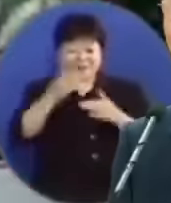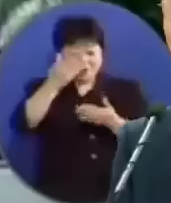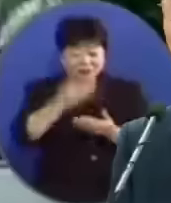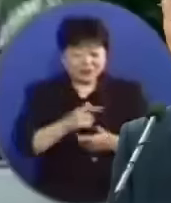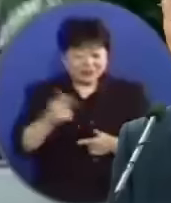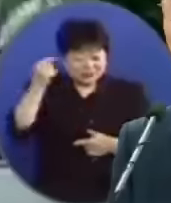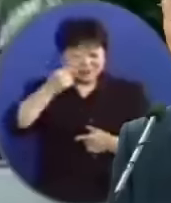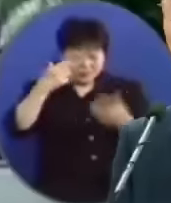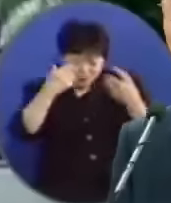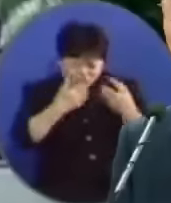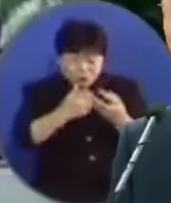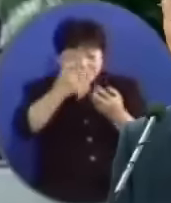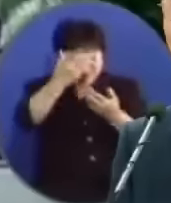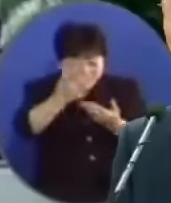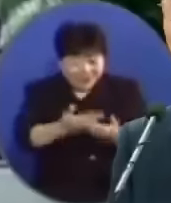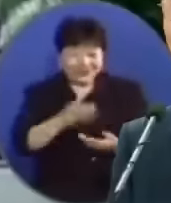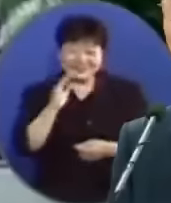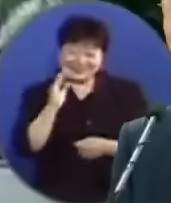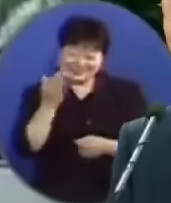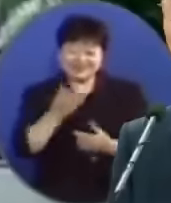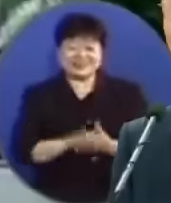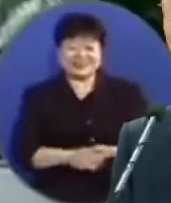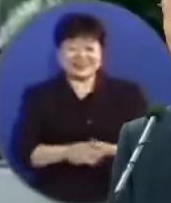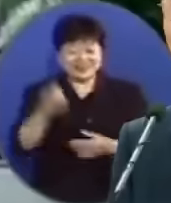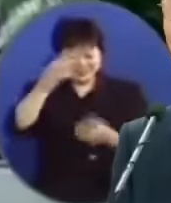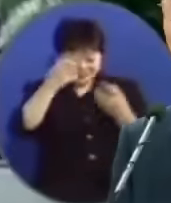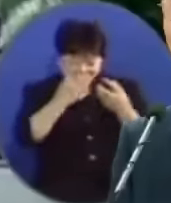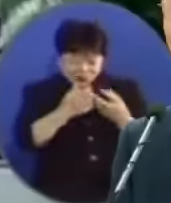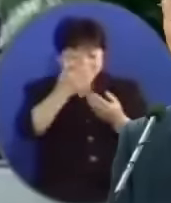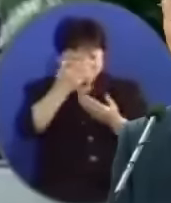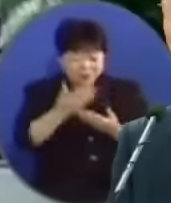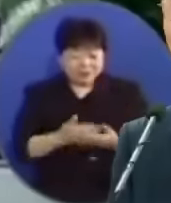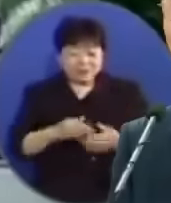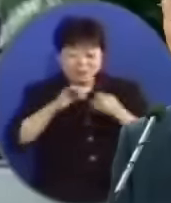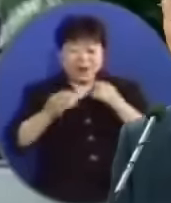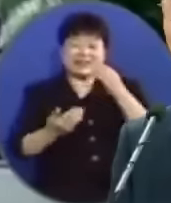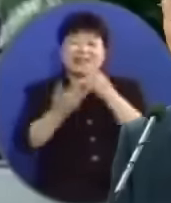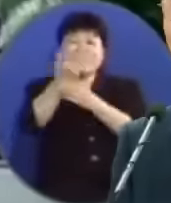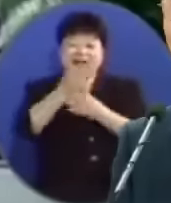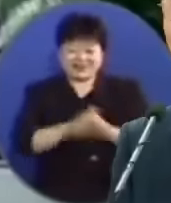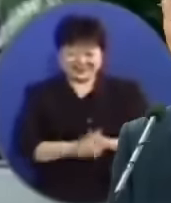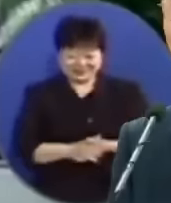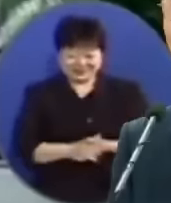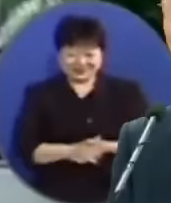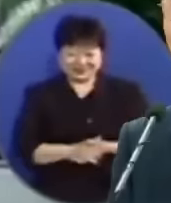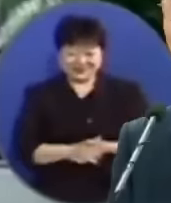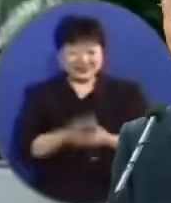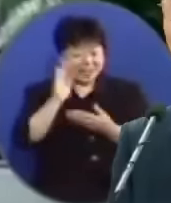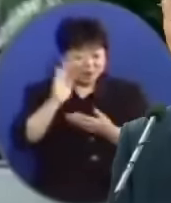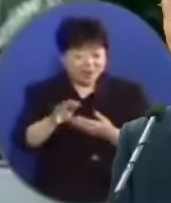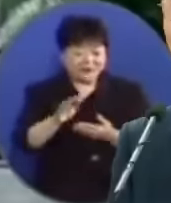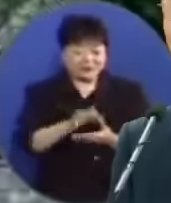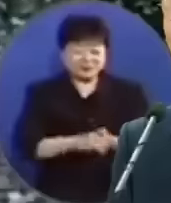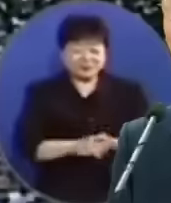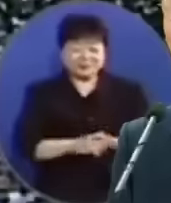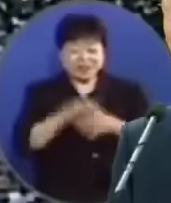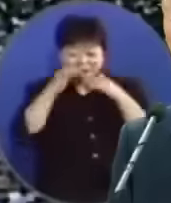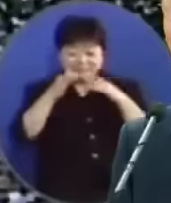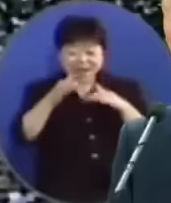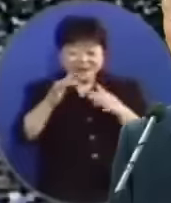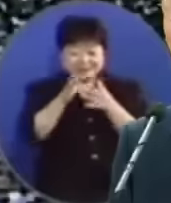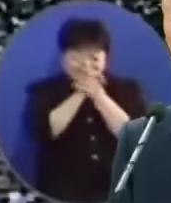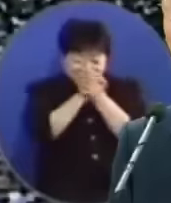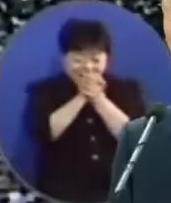아니라 성령 충만함을 받은 것입니다. 성령이 충만하면 방언이 나오는 것입니다. 그 다음에 방언으로